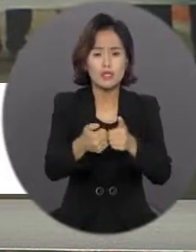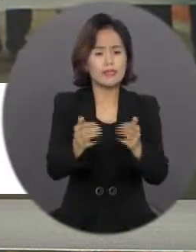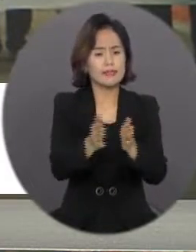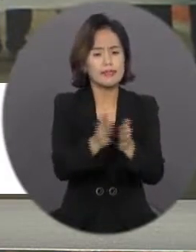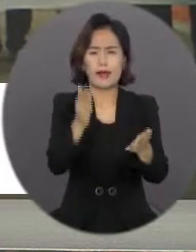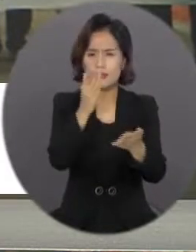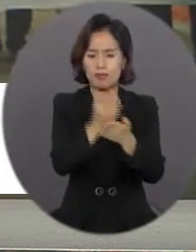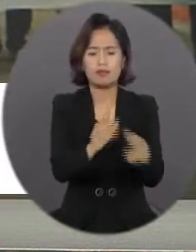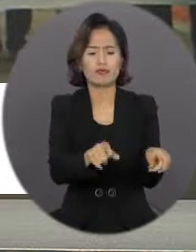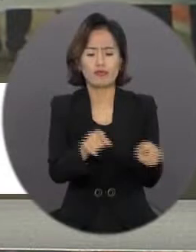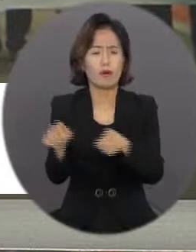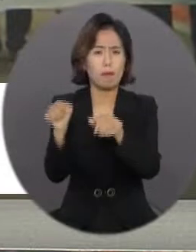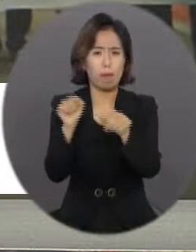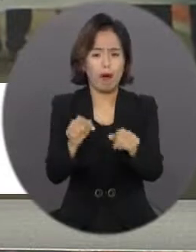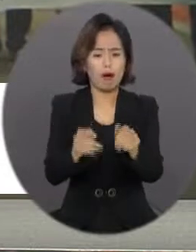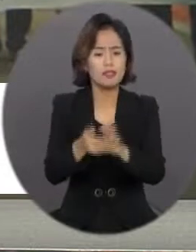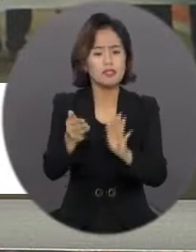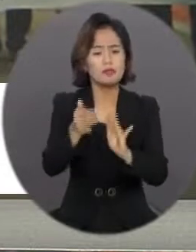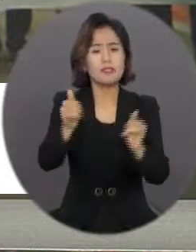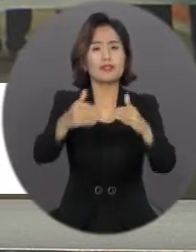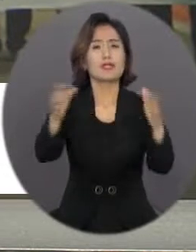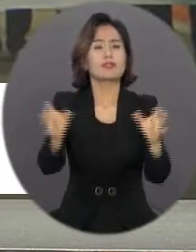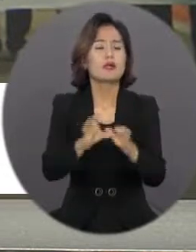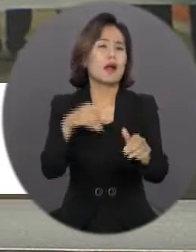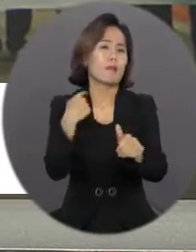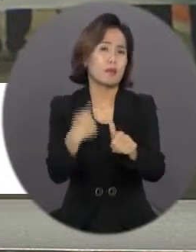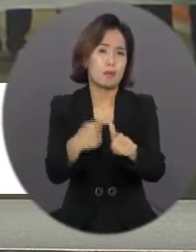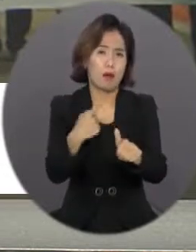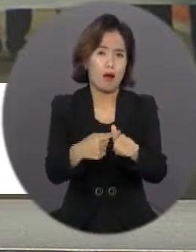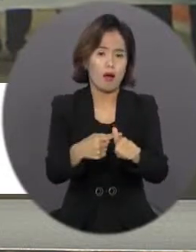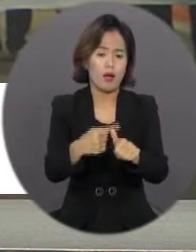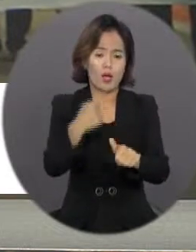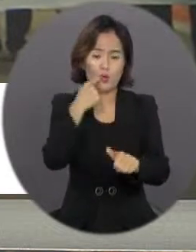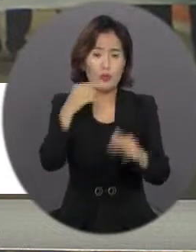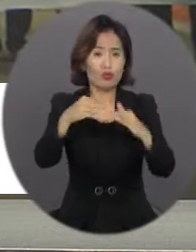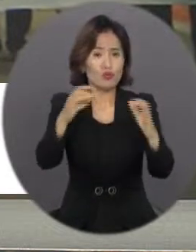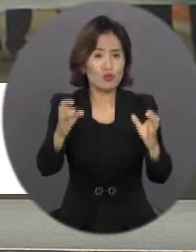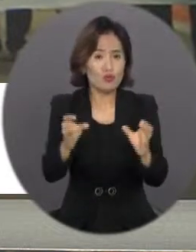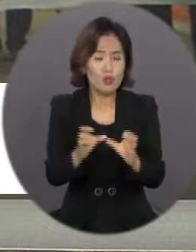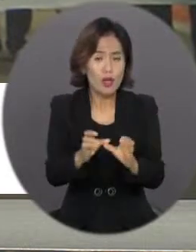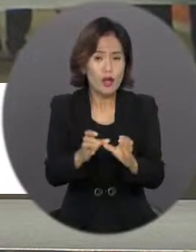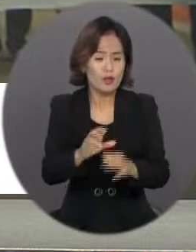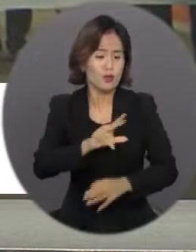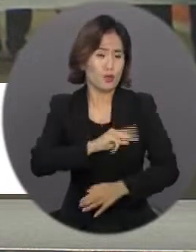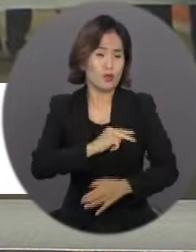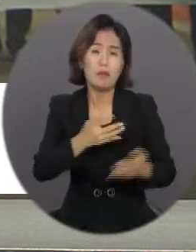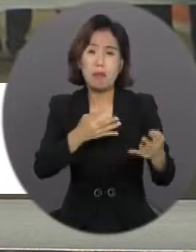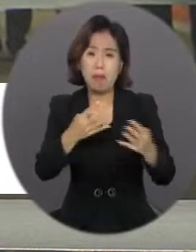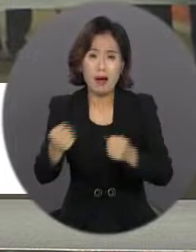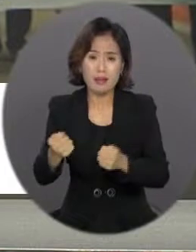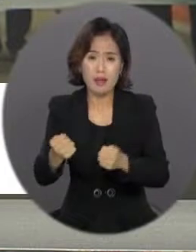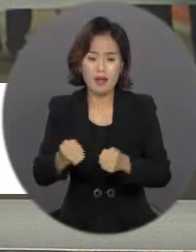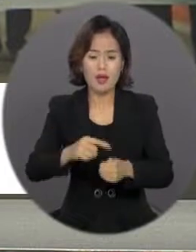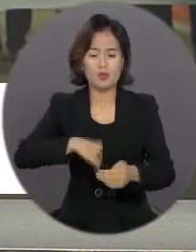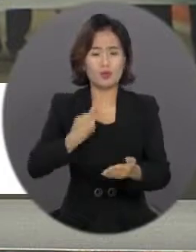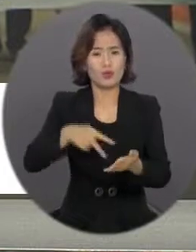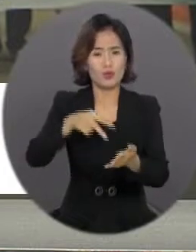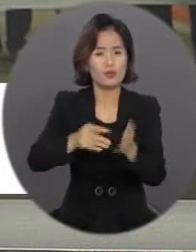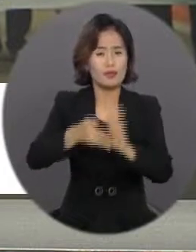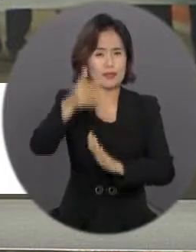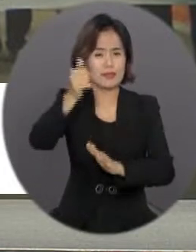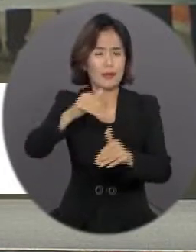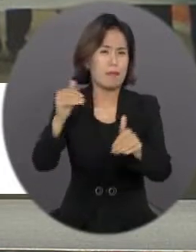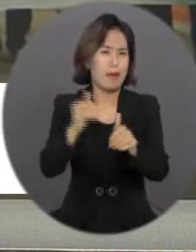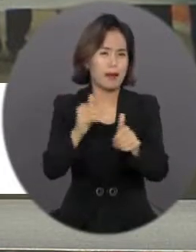늦추도록 했더니 시민사회가 비판하고 나섰습니다. 더불어민주당이 다수인 목포시 의회가 무소속 시장의